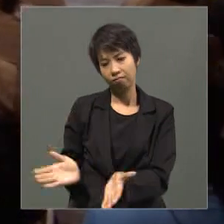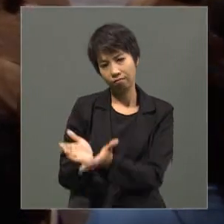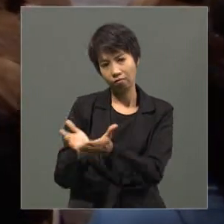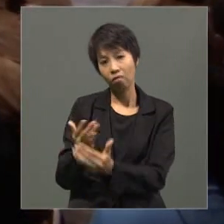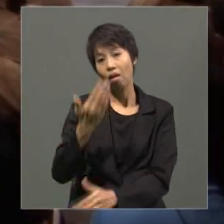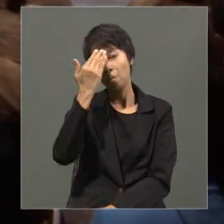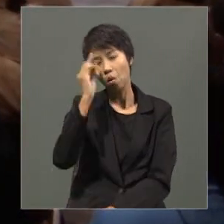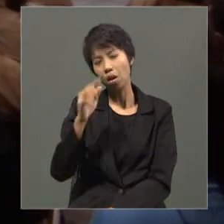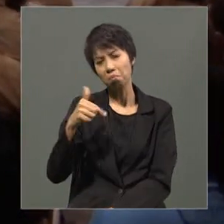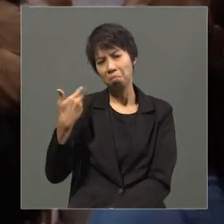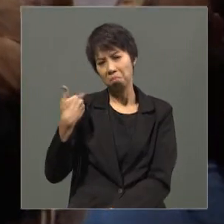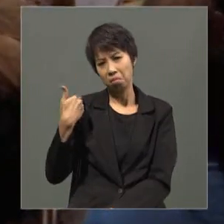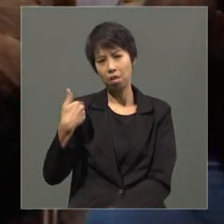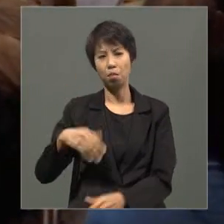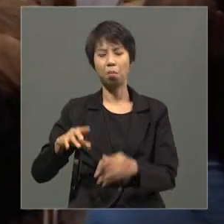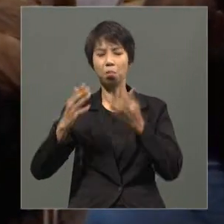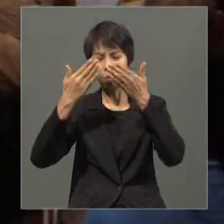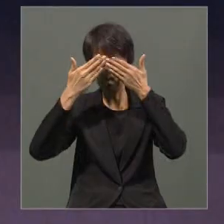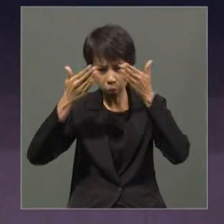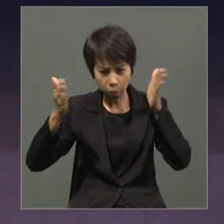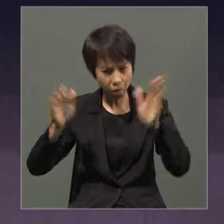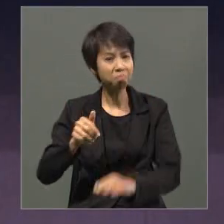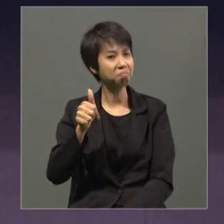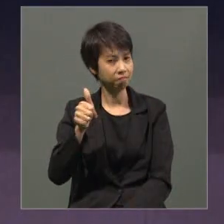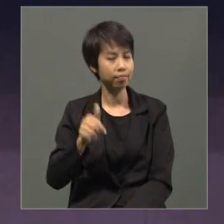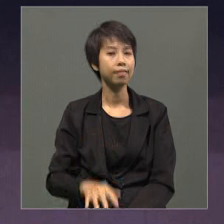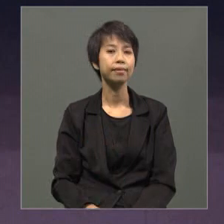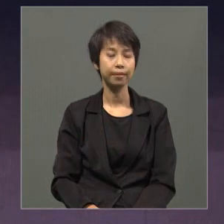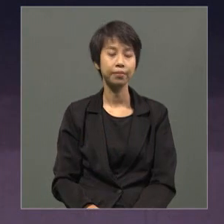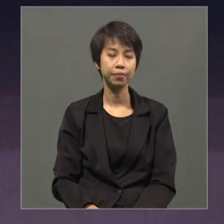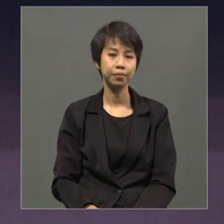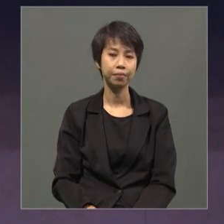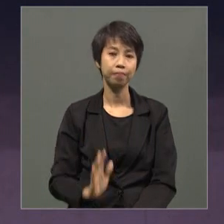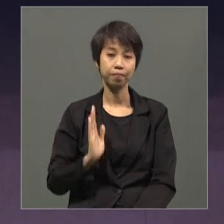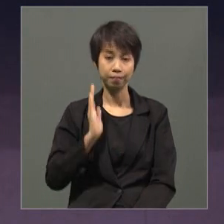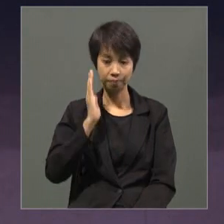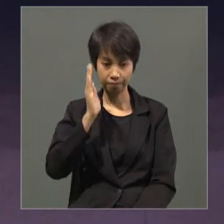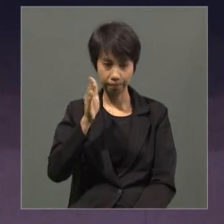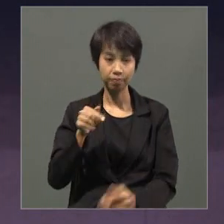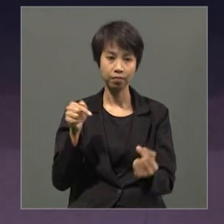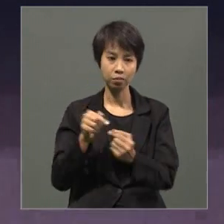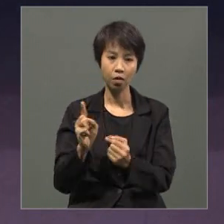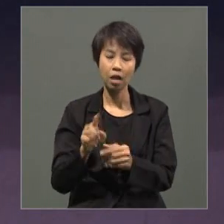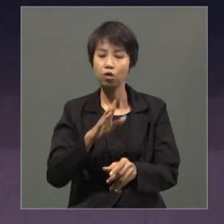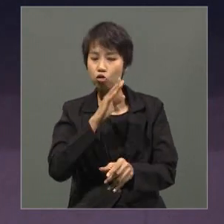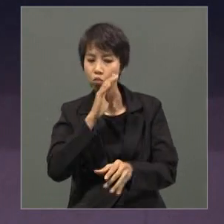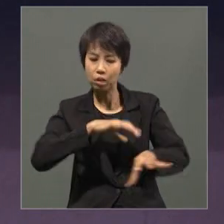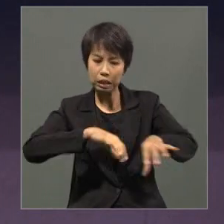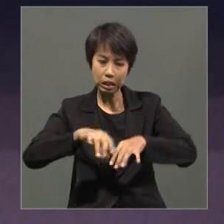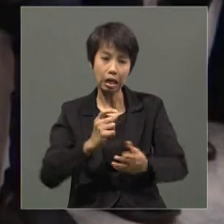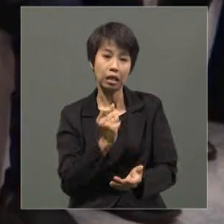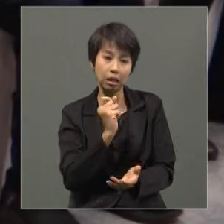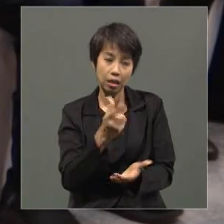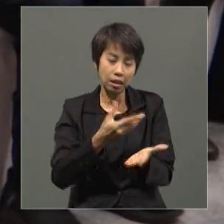วิสัยทัศน์ไม่เป็นรองใครเช่นกันขณะที่หลังจากนี้ค่ะการจัดซื้อจัดจ้างต้องโปร่งใสสามารถตรวจส